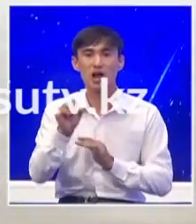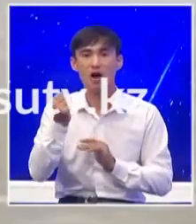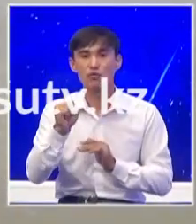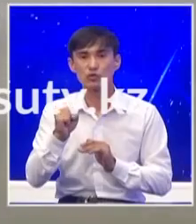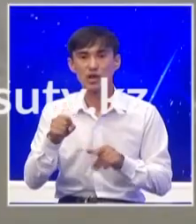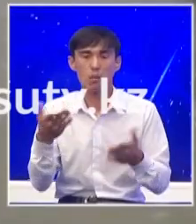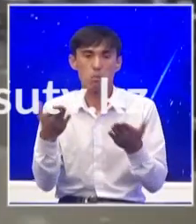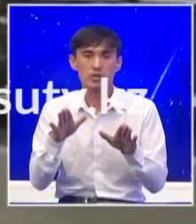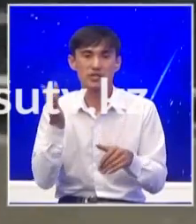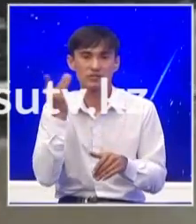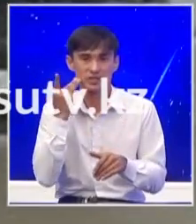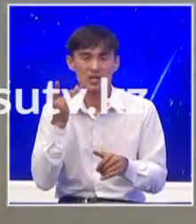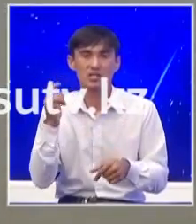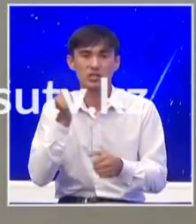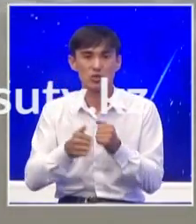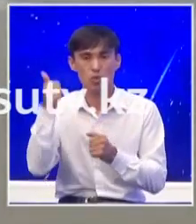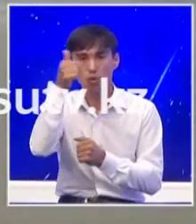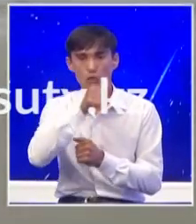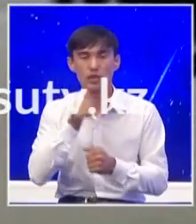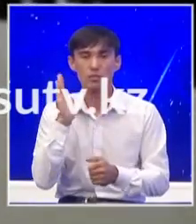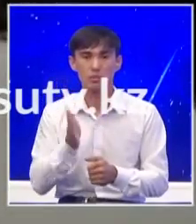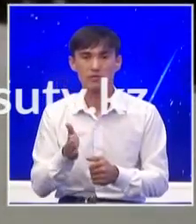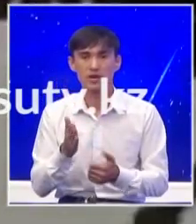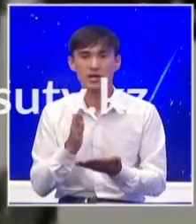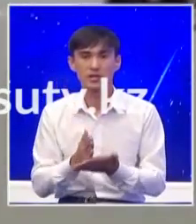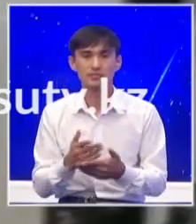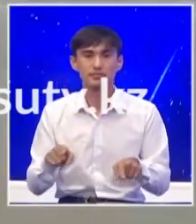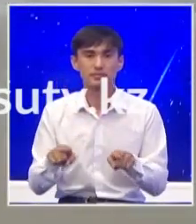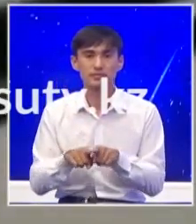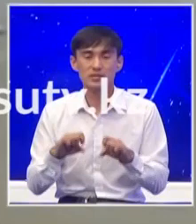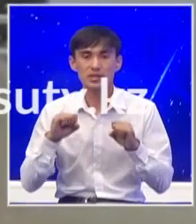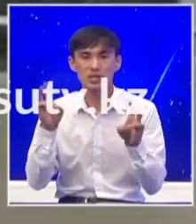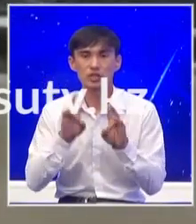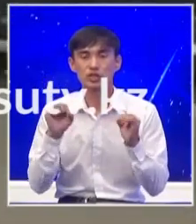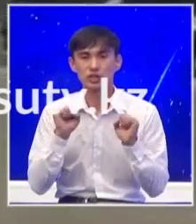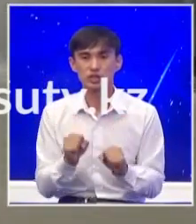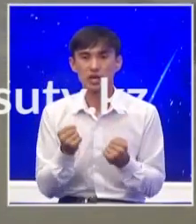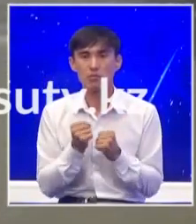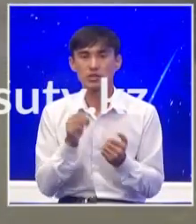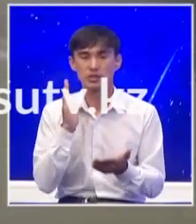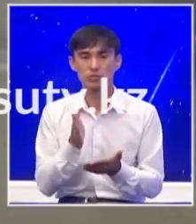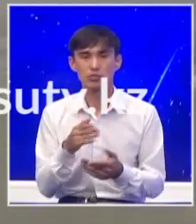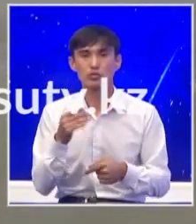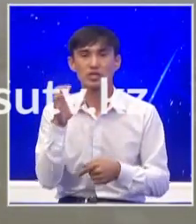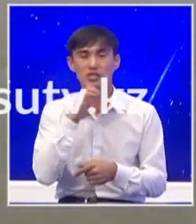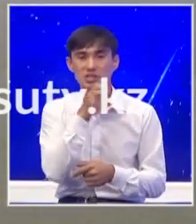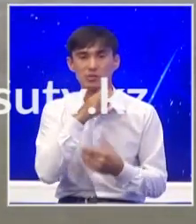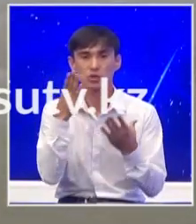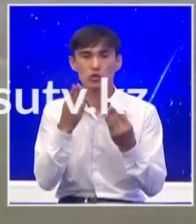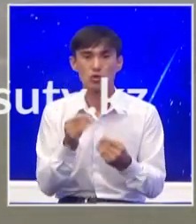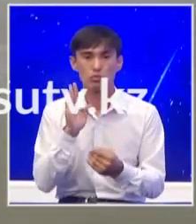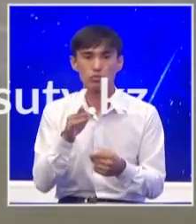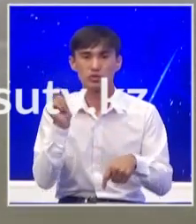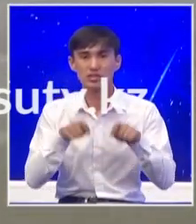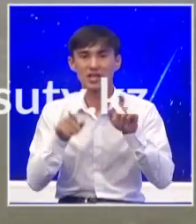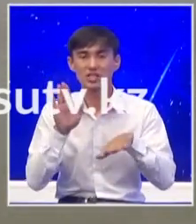Оно происходит в это время почти ежегодно. Сейчас там фиксируют ночные заморозки. Днем же и на севере, и на побережье Колымы